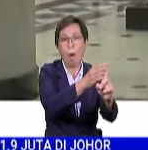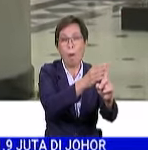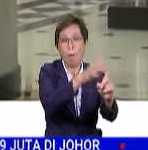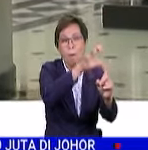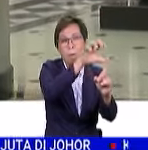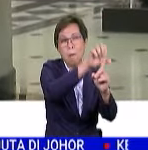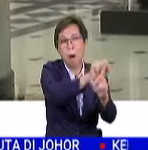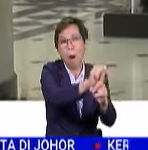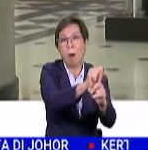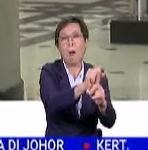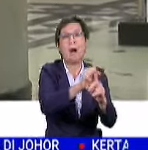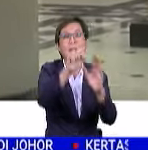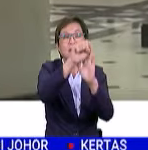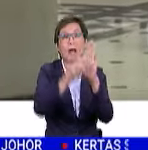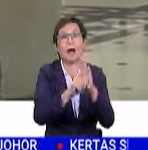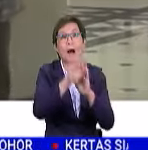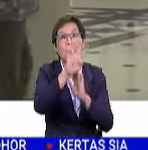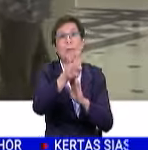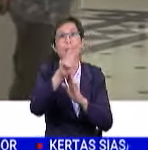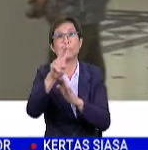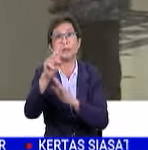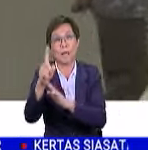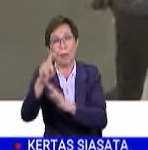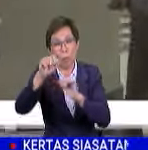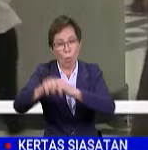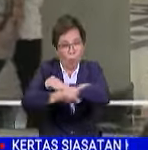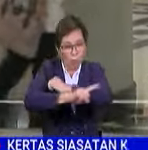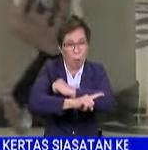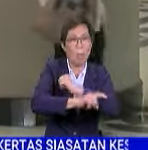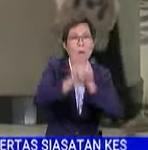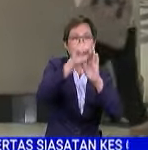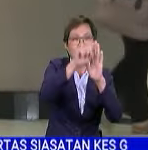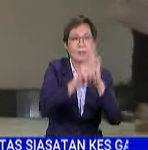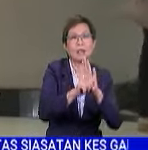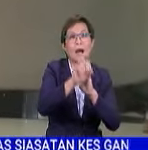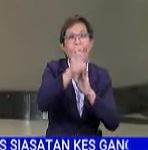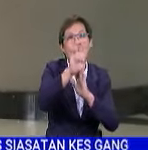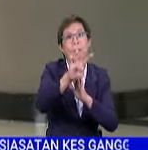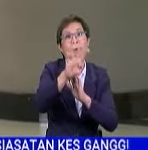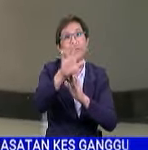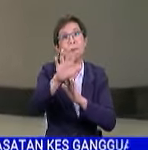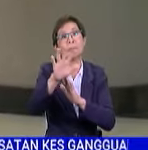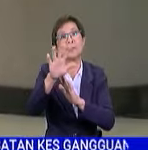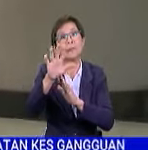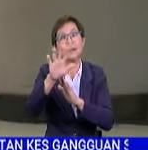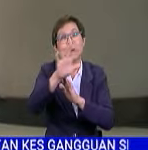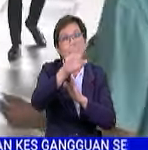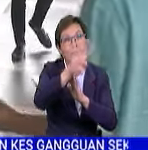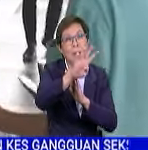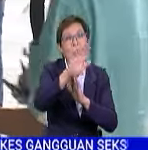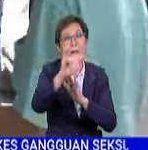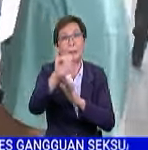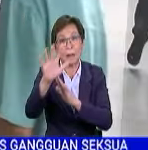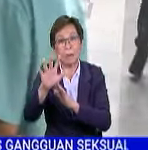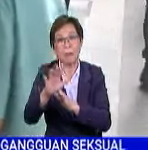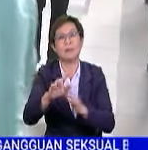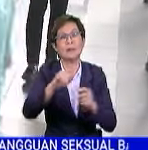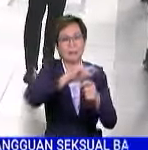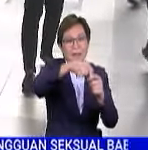471 Kanun Keseksaan dan boleh dihukum di bawah Seksyen 465 Kanun yang sama. Tertuduh dibenar diikat